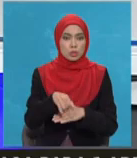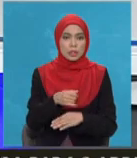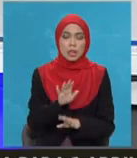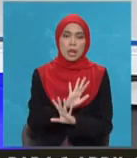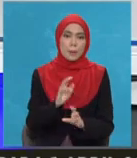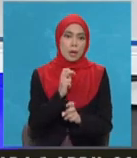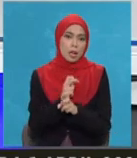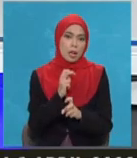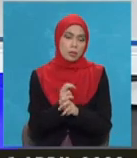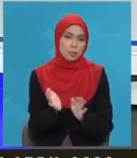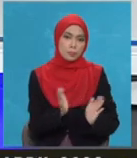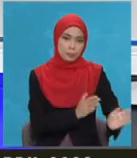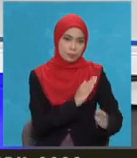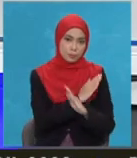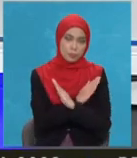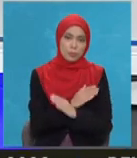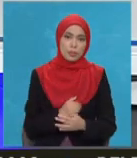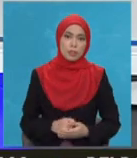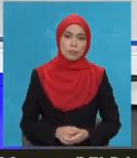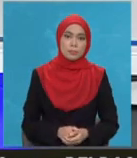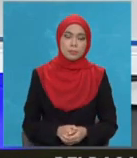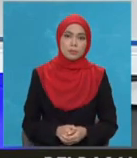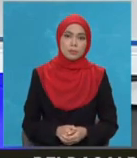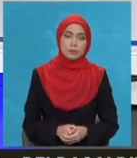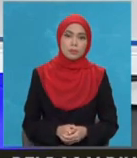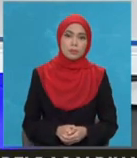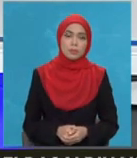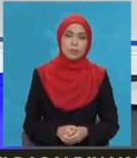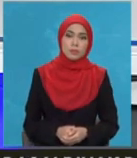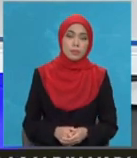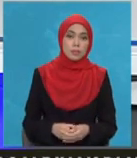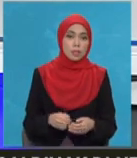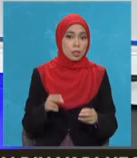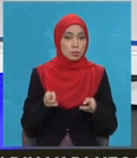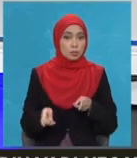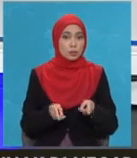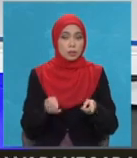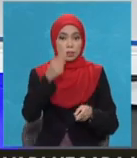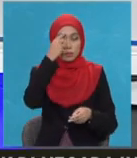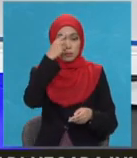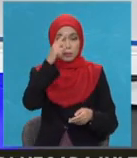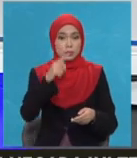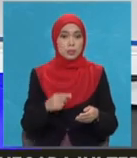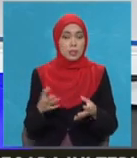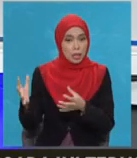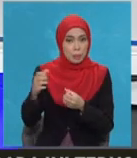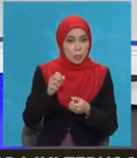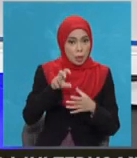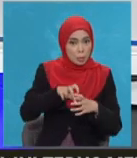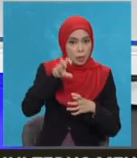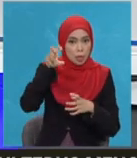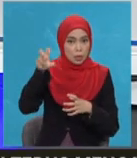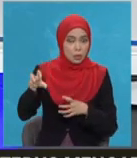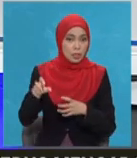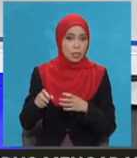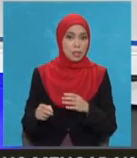sidang turut membahaskan belanjauan kemajuan usaha menarik Pelabuhan asing yang dibangkitkan oleh yang berhormat bikin